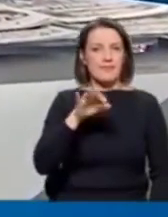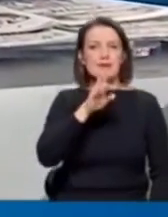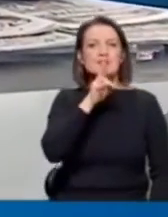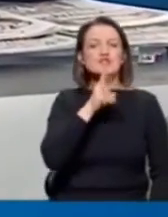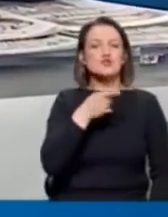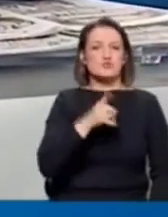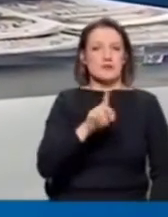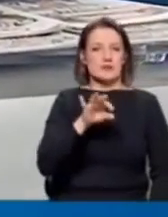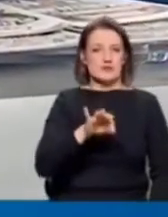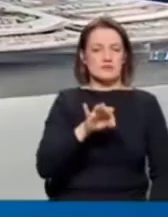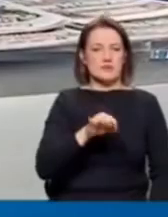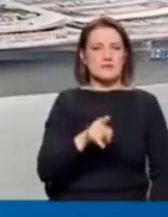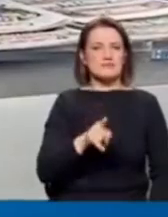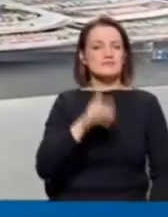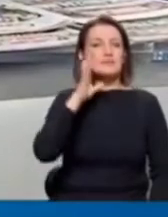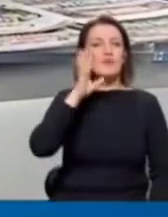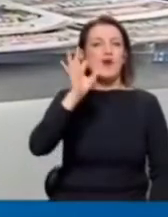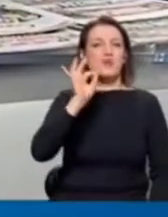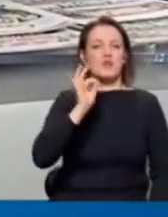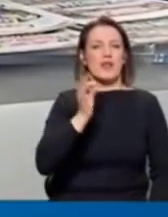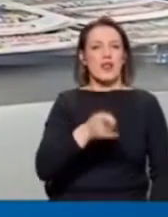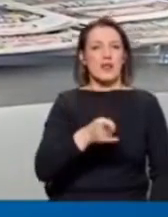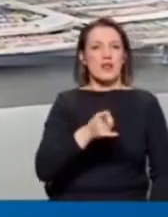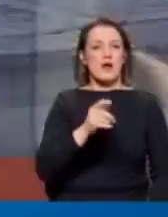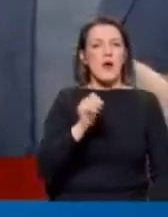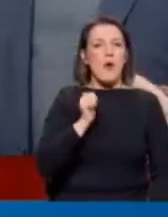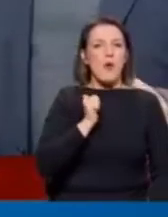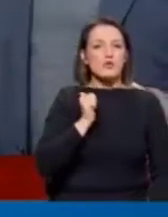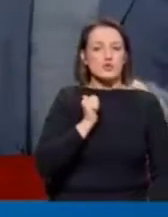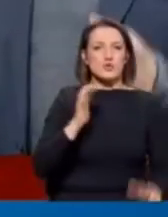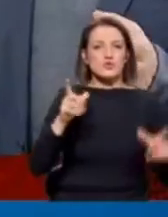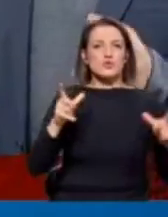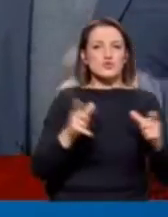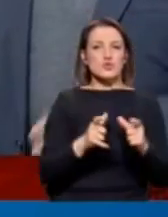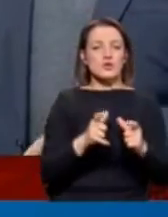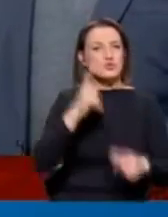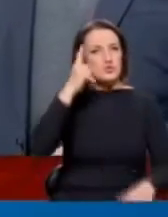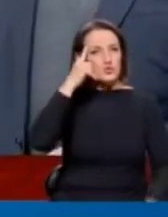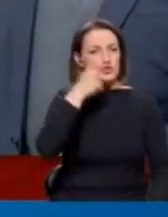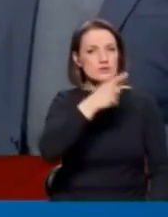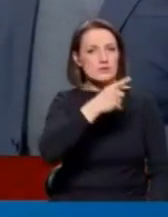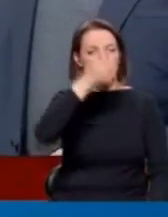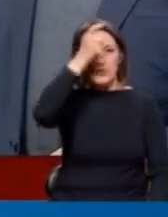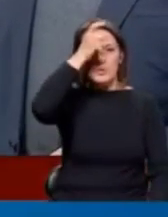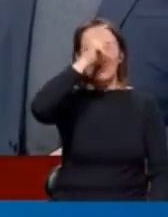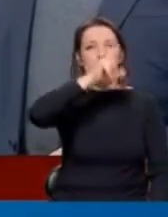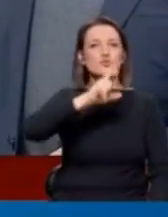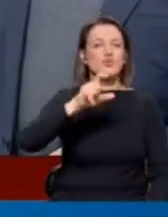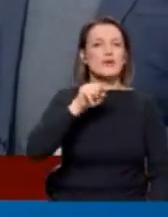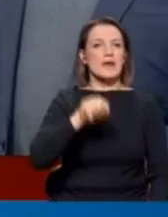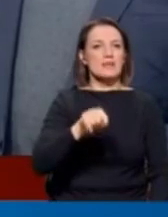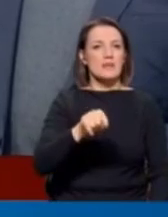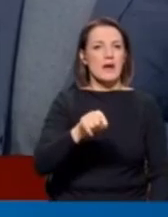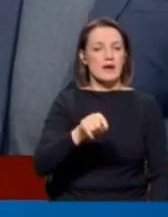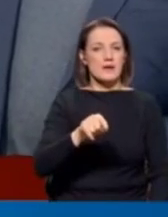200 bin lira kamlar da bu yerleştik sordu küçülüyor şimdi düşün yani Türkiye'deki